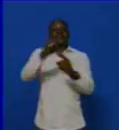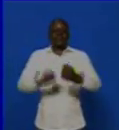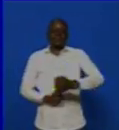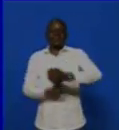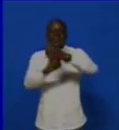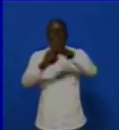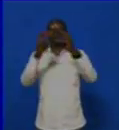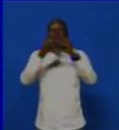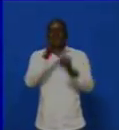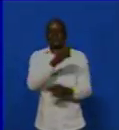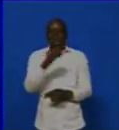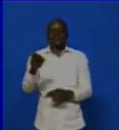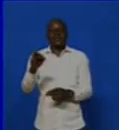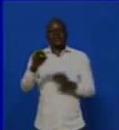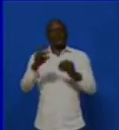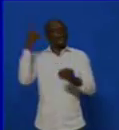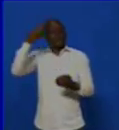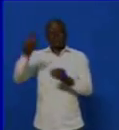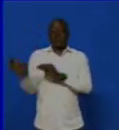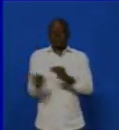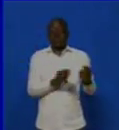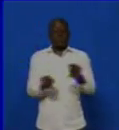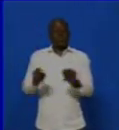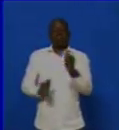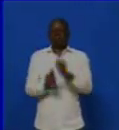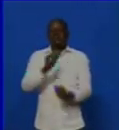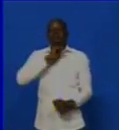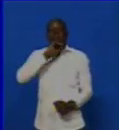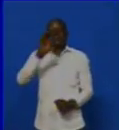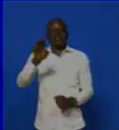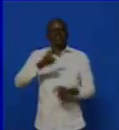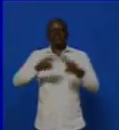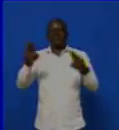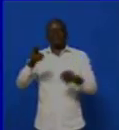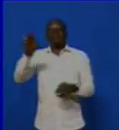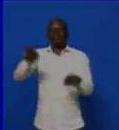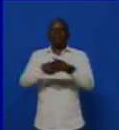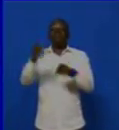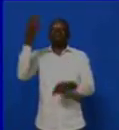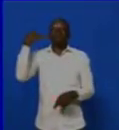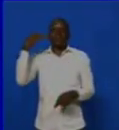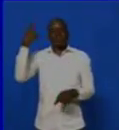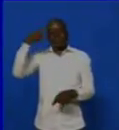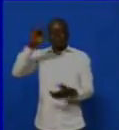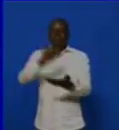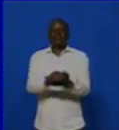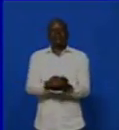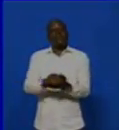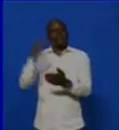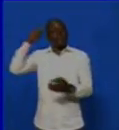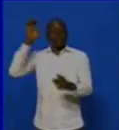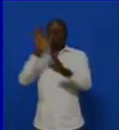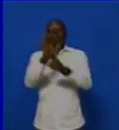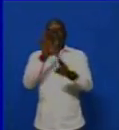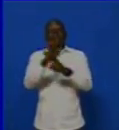Burkina Faso inquiète le mouvement « Plus rien ne sera comme avant » (MPRESCA). Pour le mouvement, la recrudescence des attaques terroristes